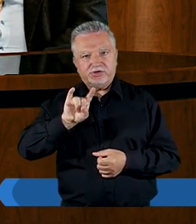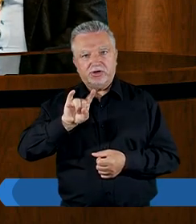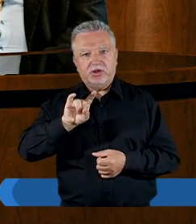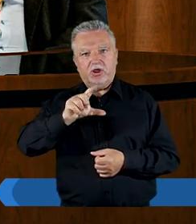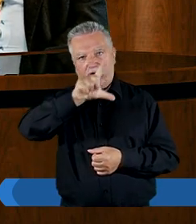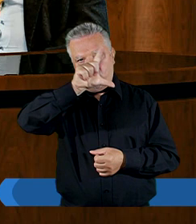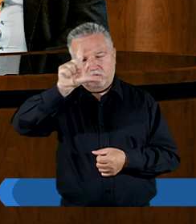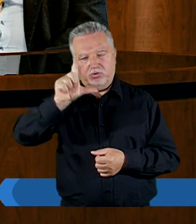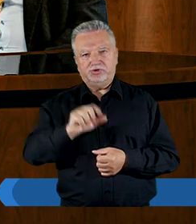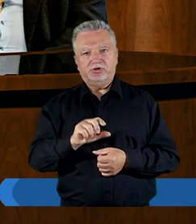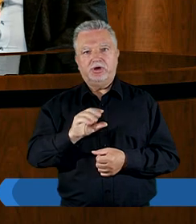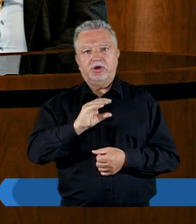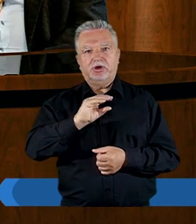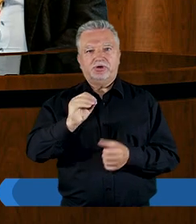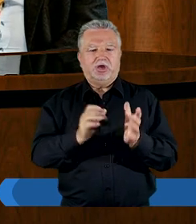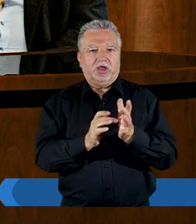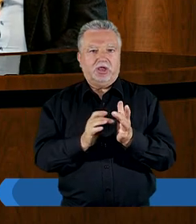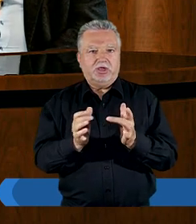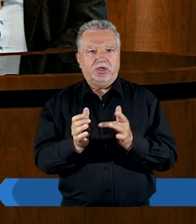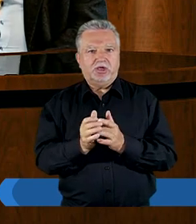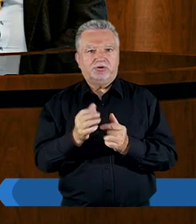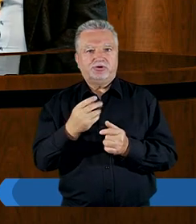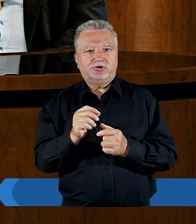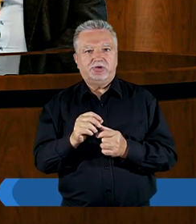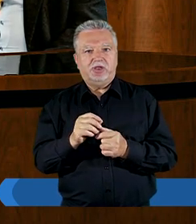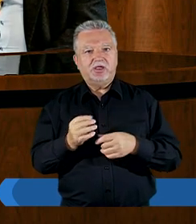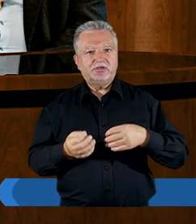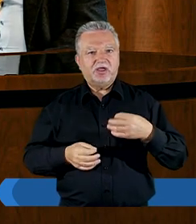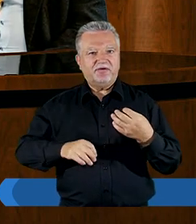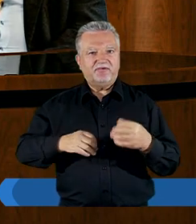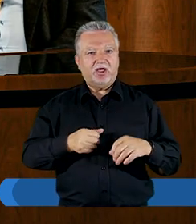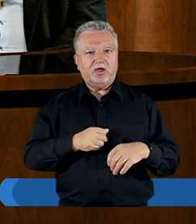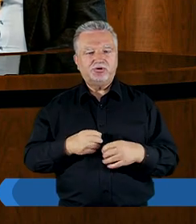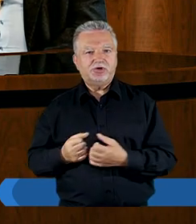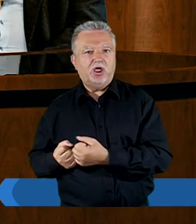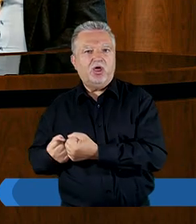że Jezus nie zawahał się ponieść sam